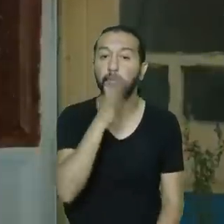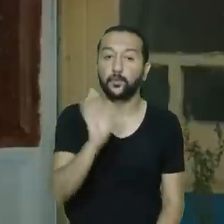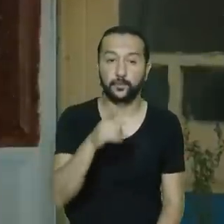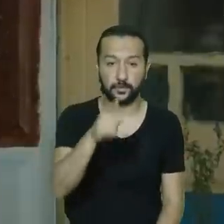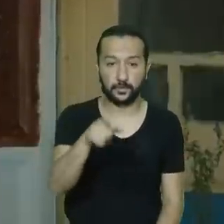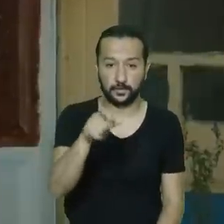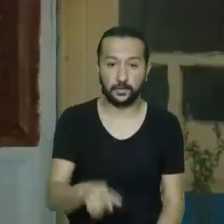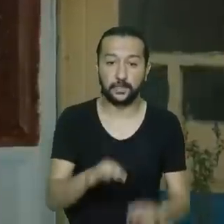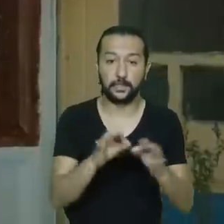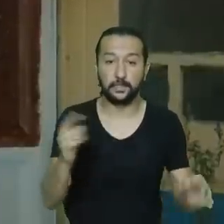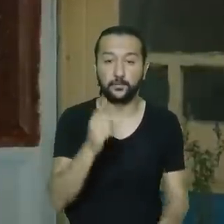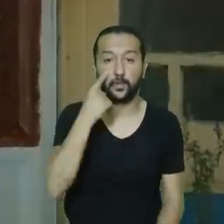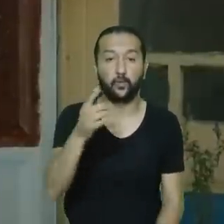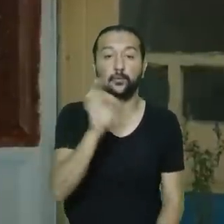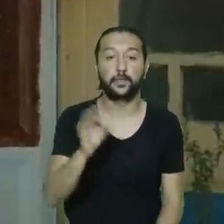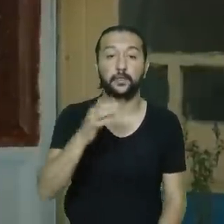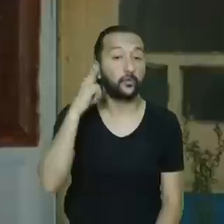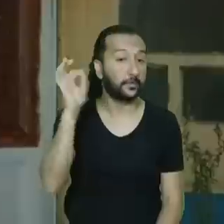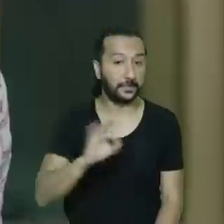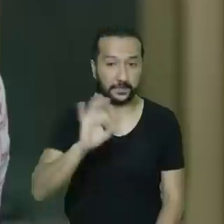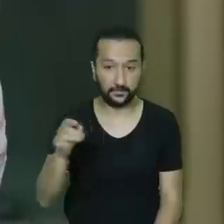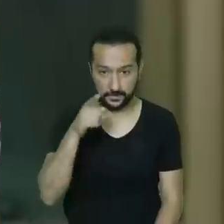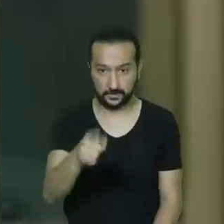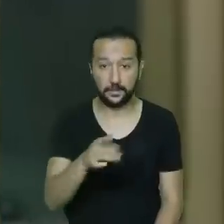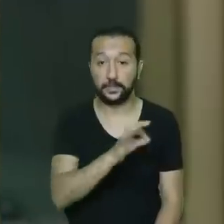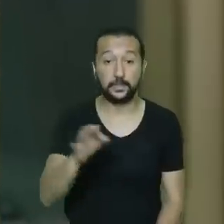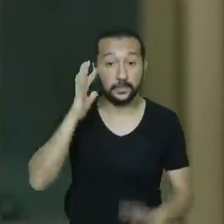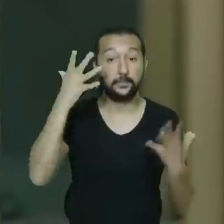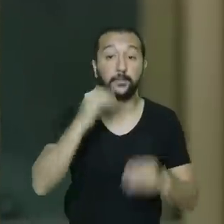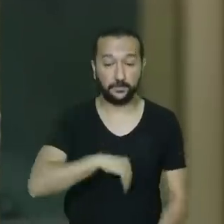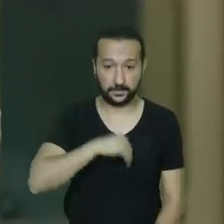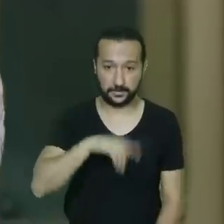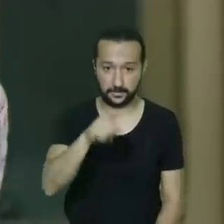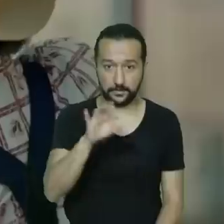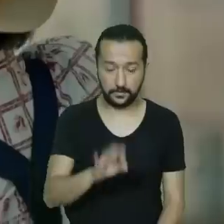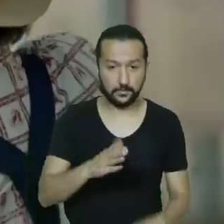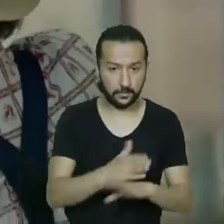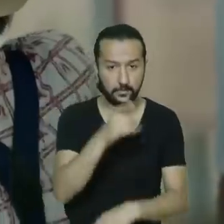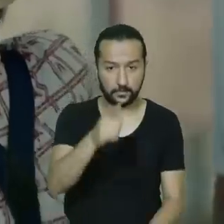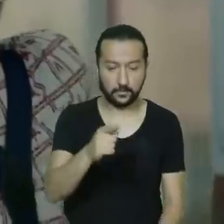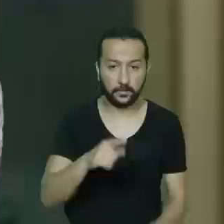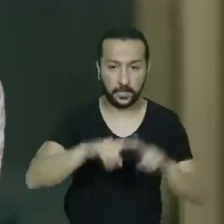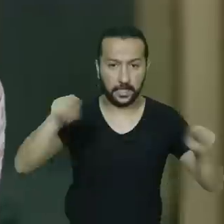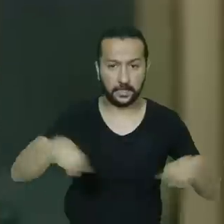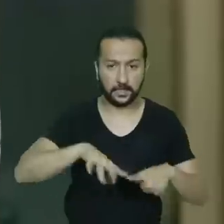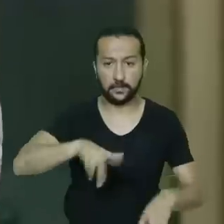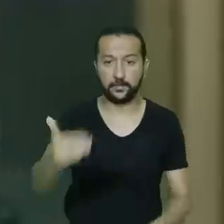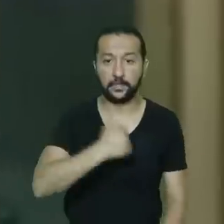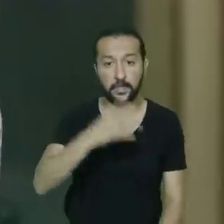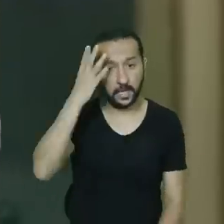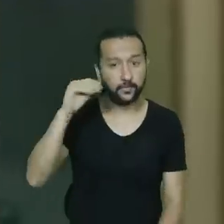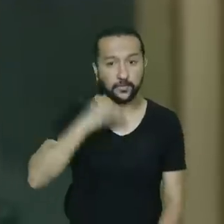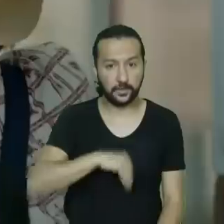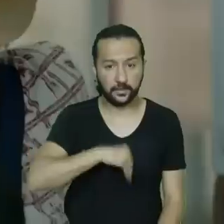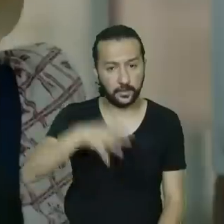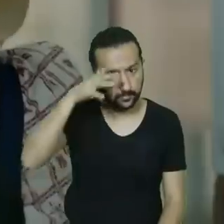sen? Hiçbir şey görmedin, hiçbir şey duymadın değil mi? Hiç şaşırmadım zaten. Gel. Haritayı çalmaya geldiğinizi anlamayacağım mı